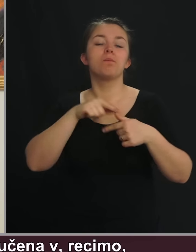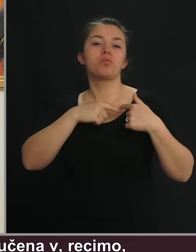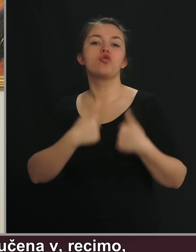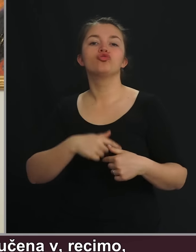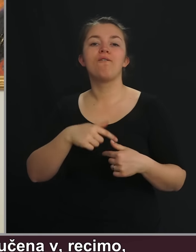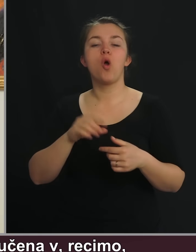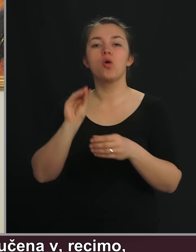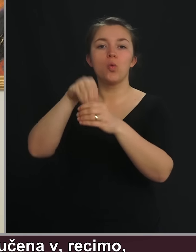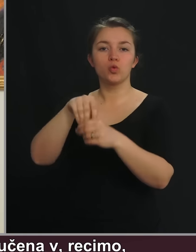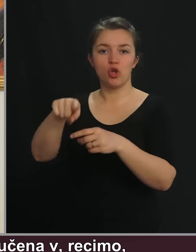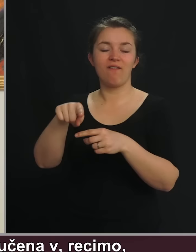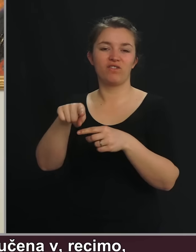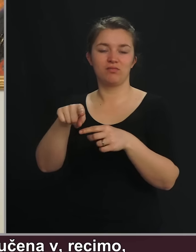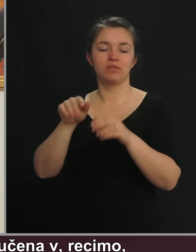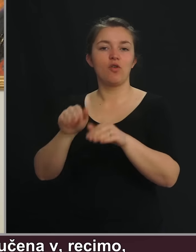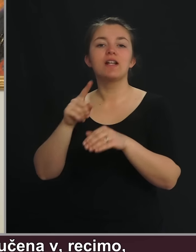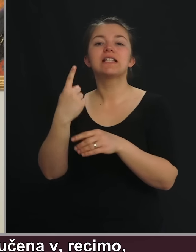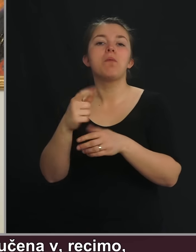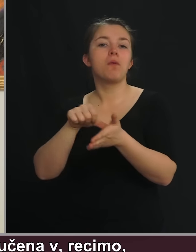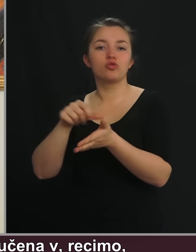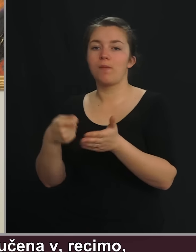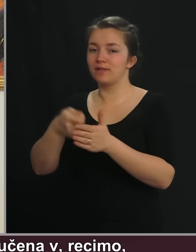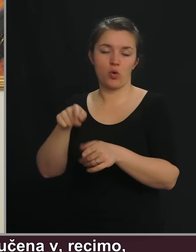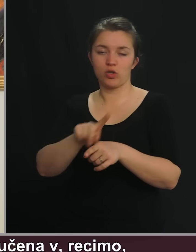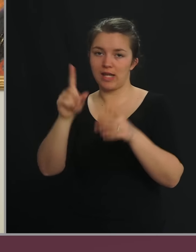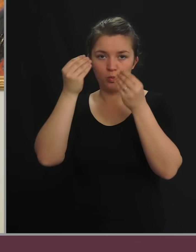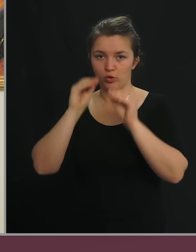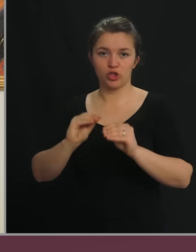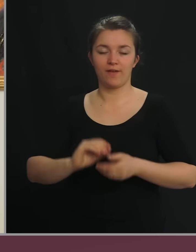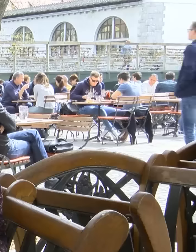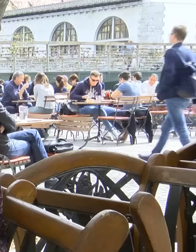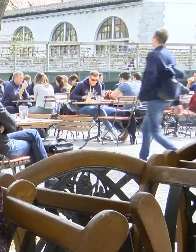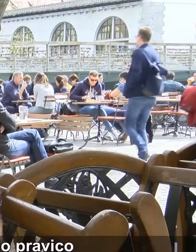ali če je prostovoljno vključena recimo v obvezno zavarovanje in si sama plačuje prispevke.